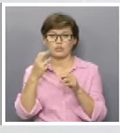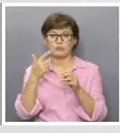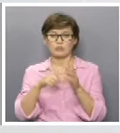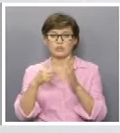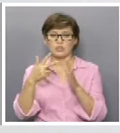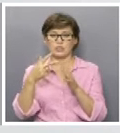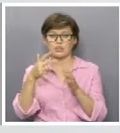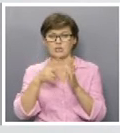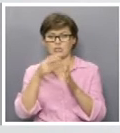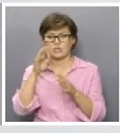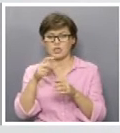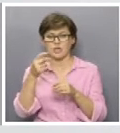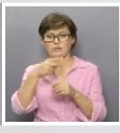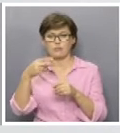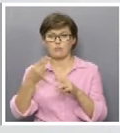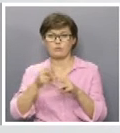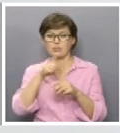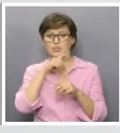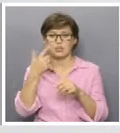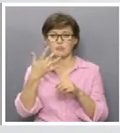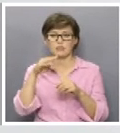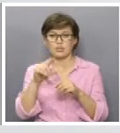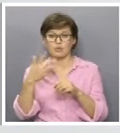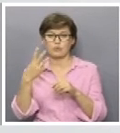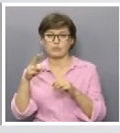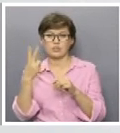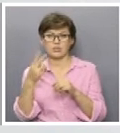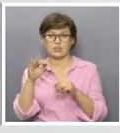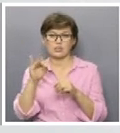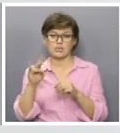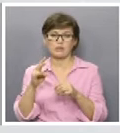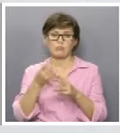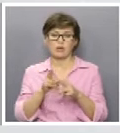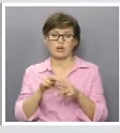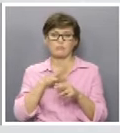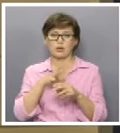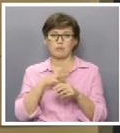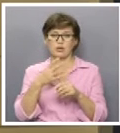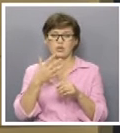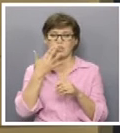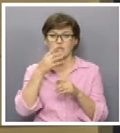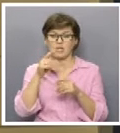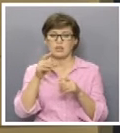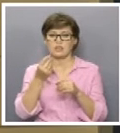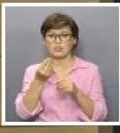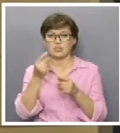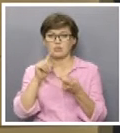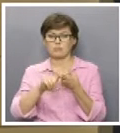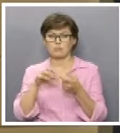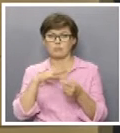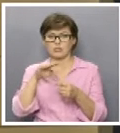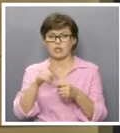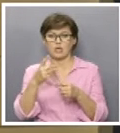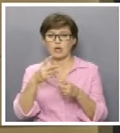отыр. Ресей рублінің құны 5 теңге 32 тиын. Айта кетейік, 2016 жылдың 5-ші қаңтарынан бастап шетел валюта ларына қатысты теңге